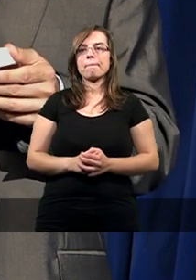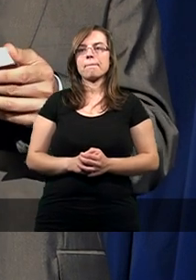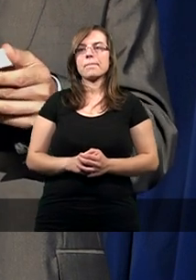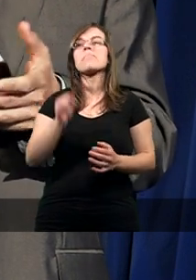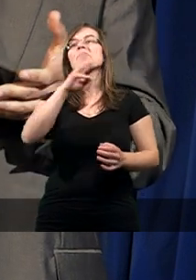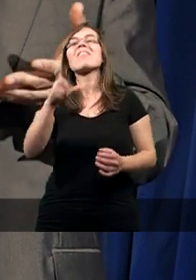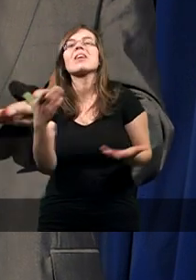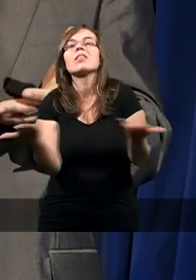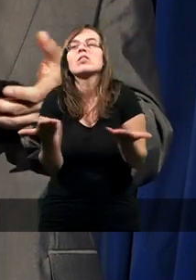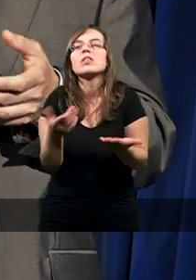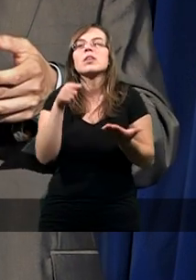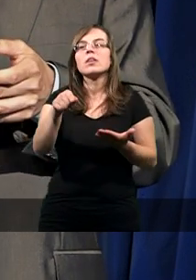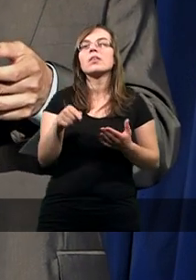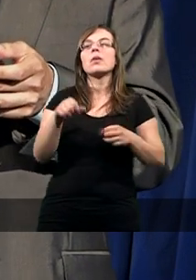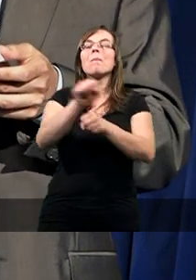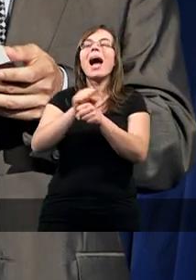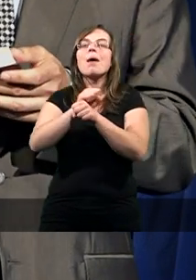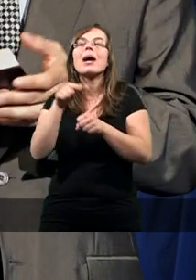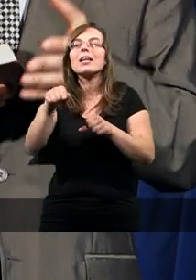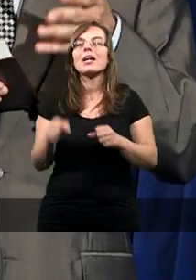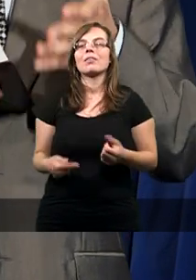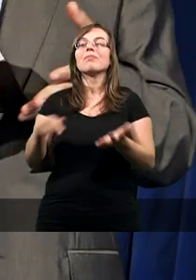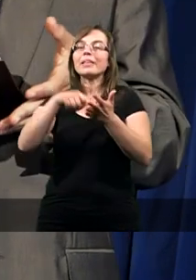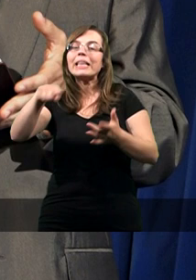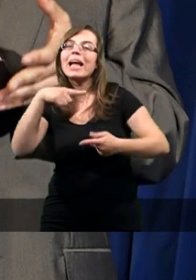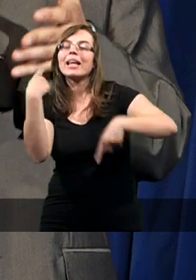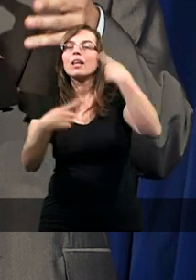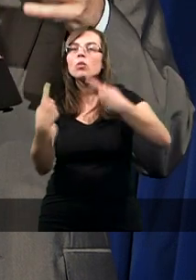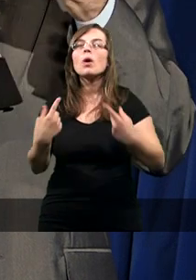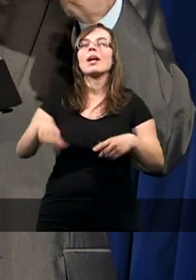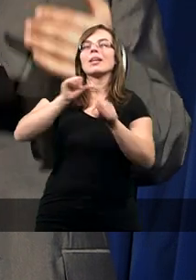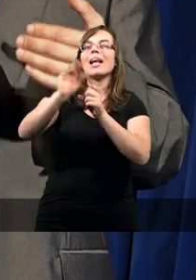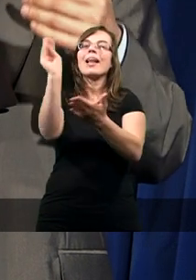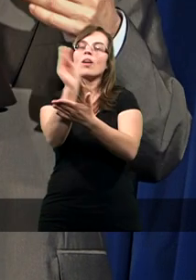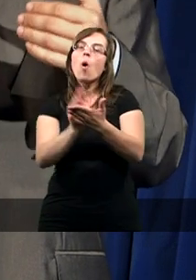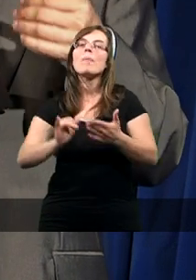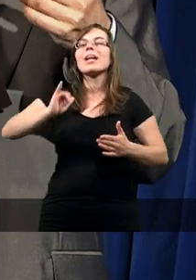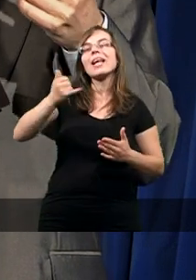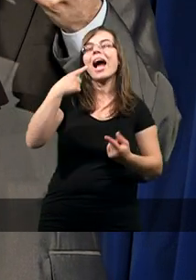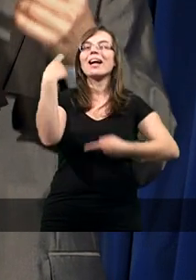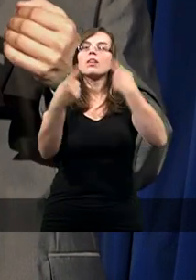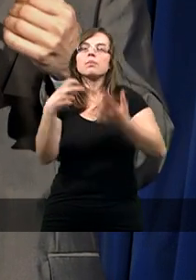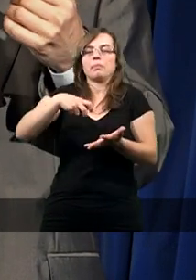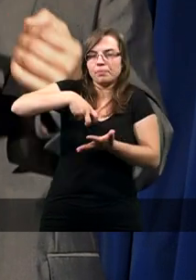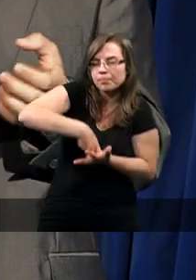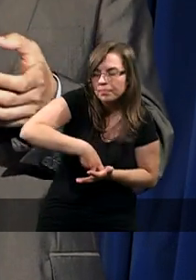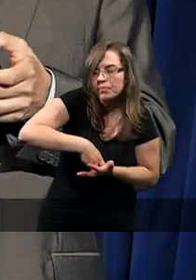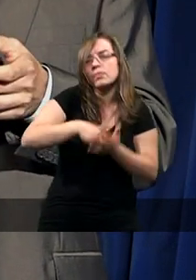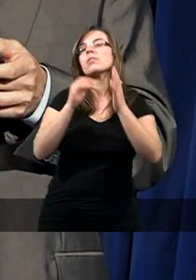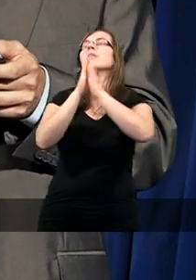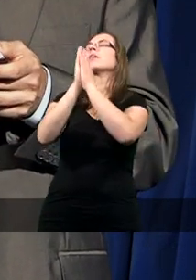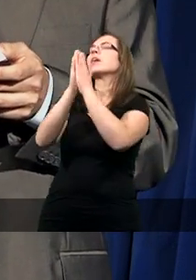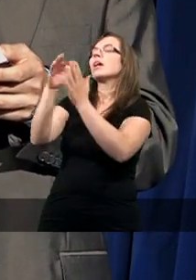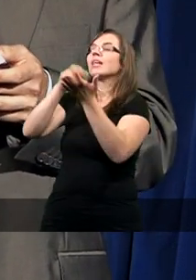of her sins. A więc gdzie znajdujemy Marię Magdalenę? W tej sytuacji jest opisana jako osoba klęcząca u stóp